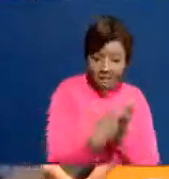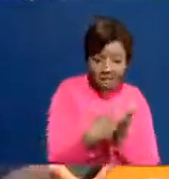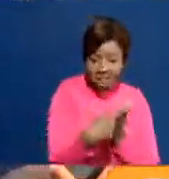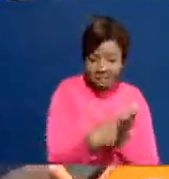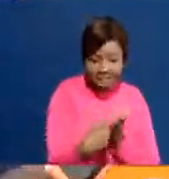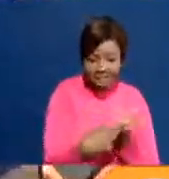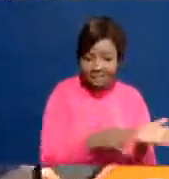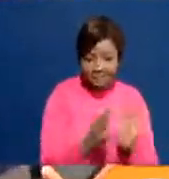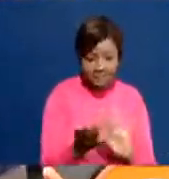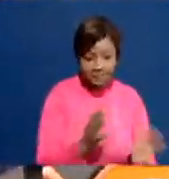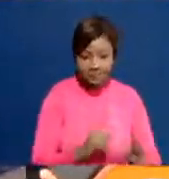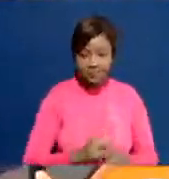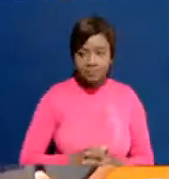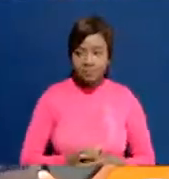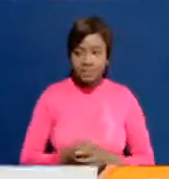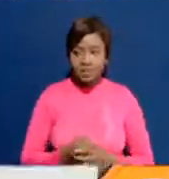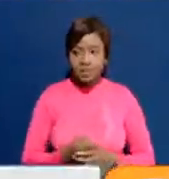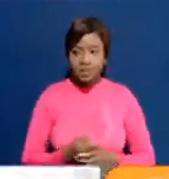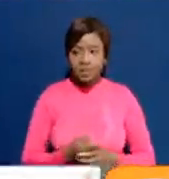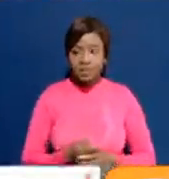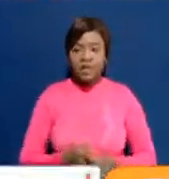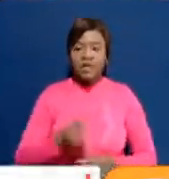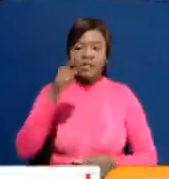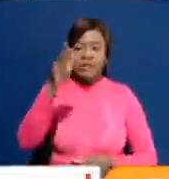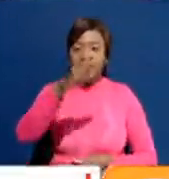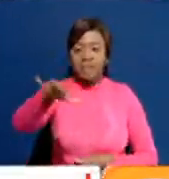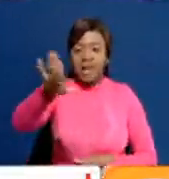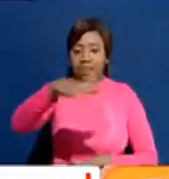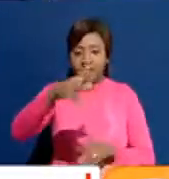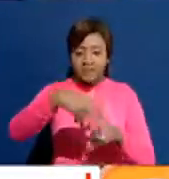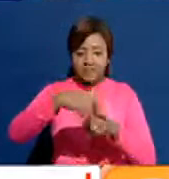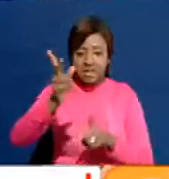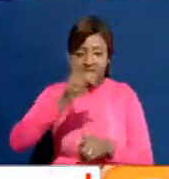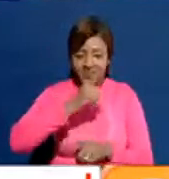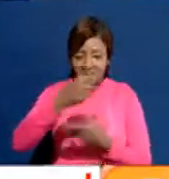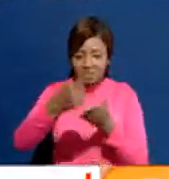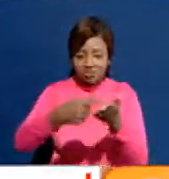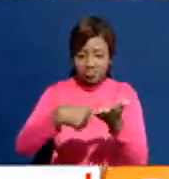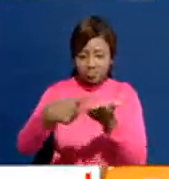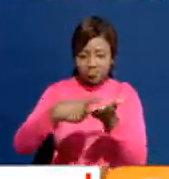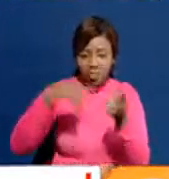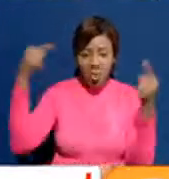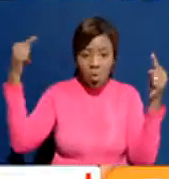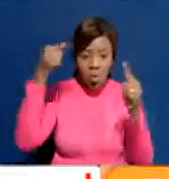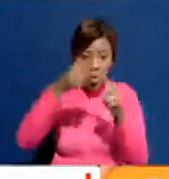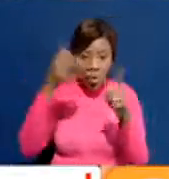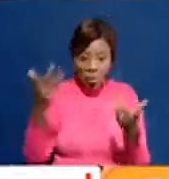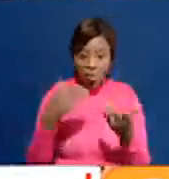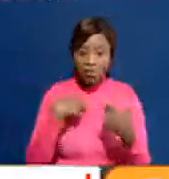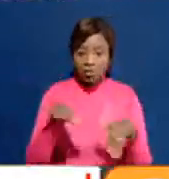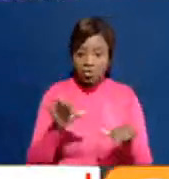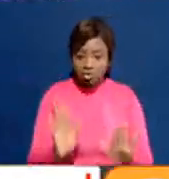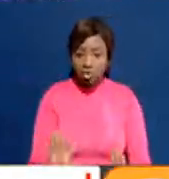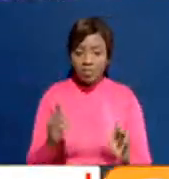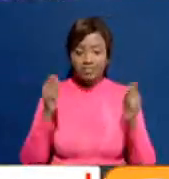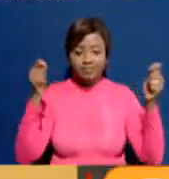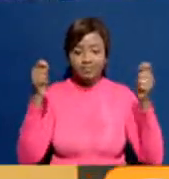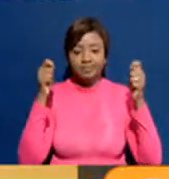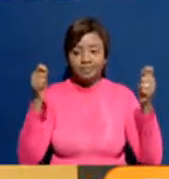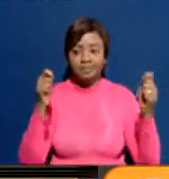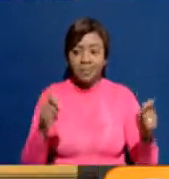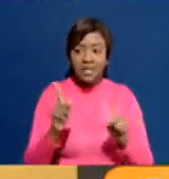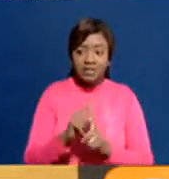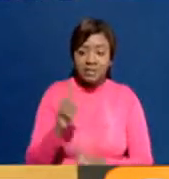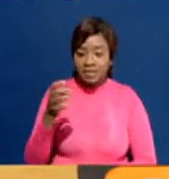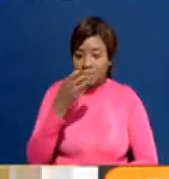ile mchakato ya mazungumzo pale kwa bunge ili tuache mambo ya maandamano. Rais